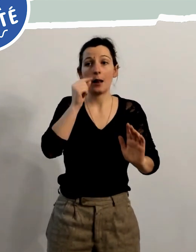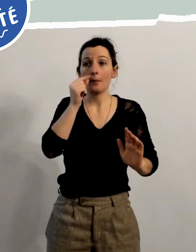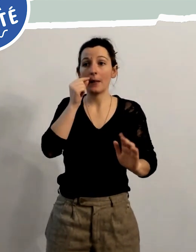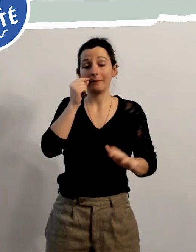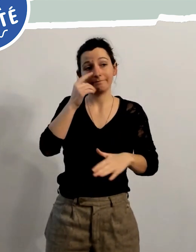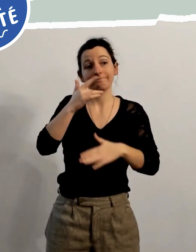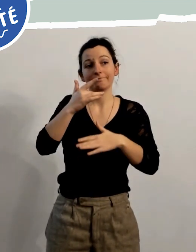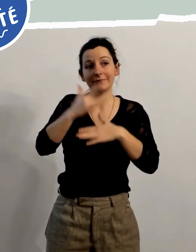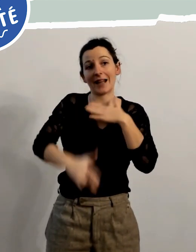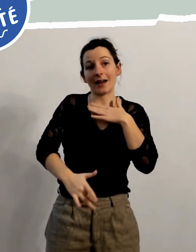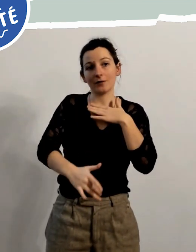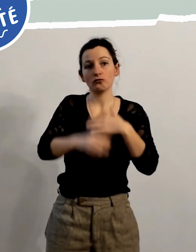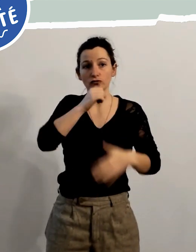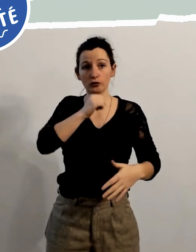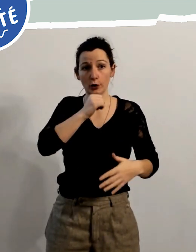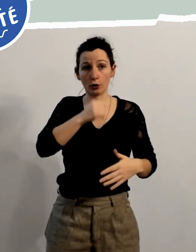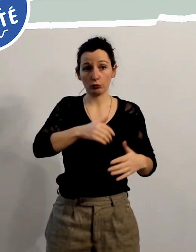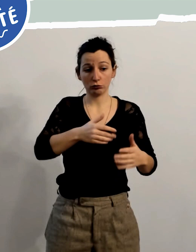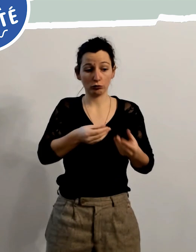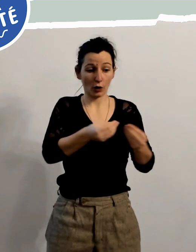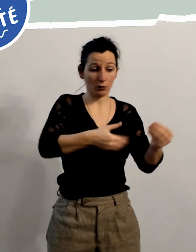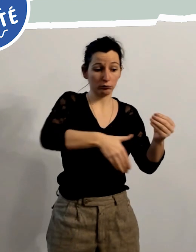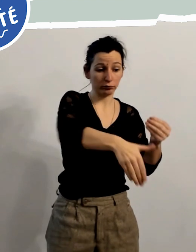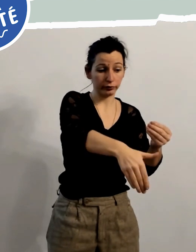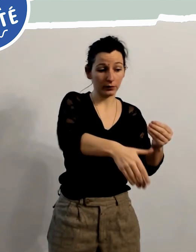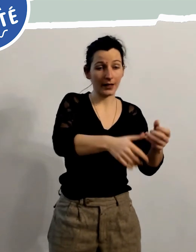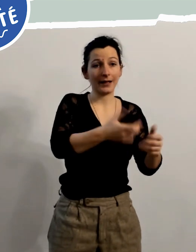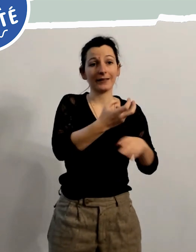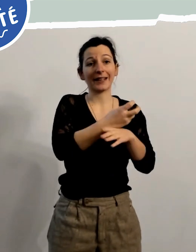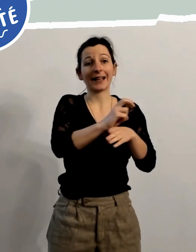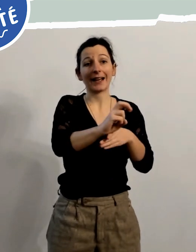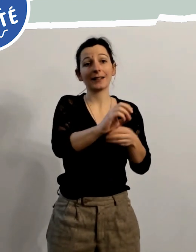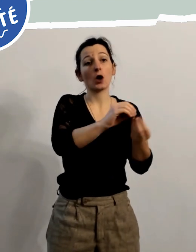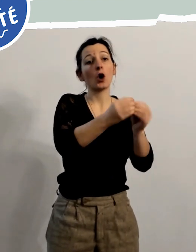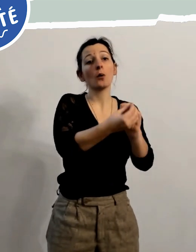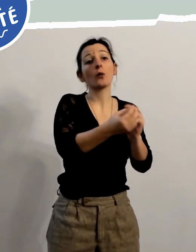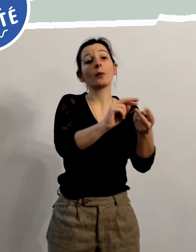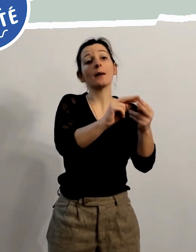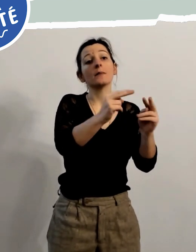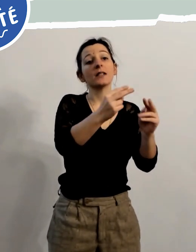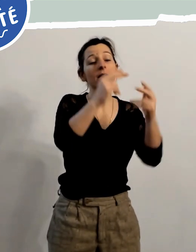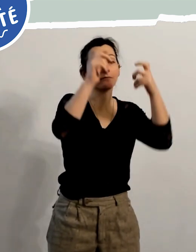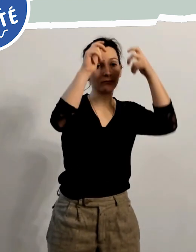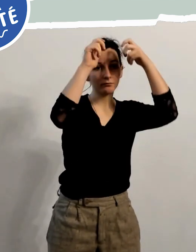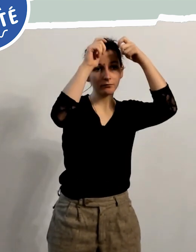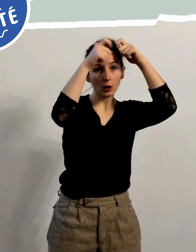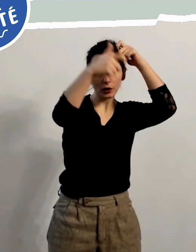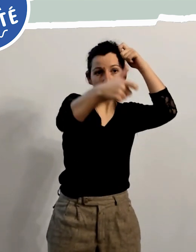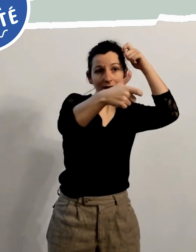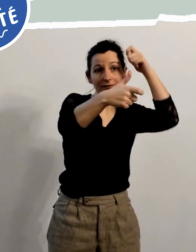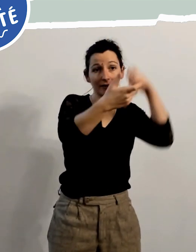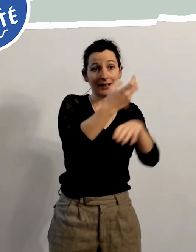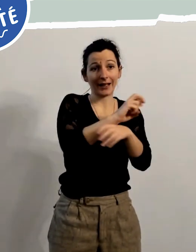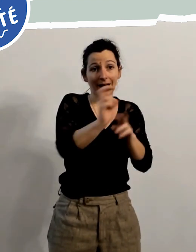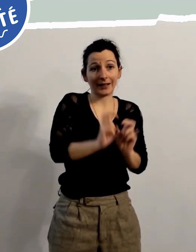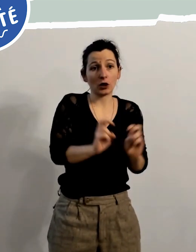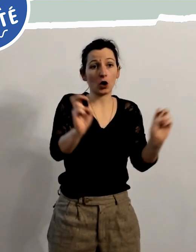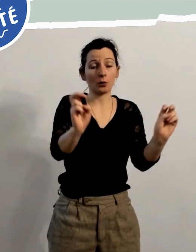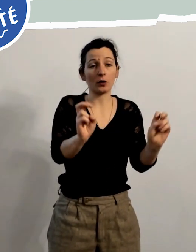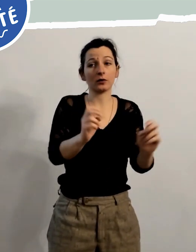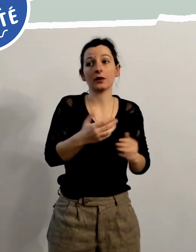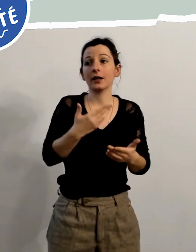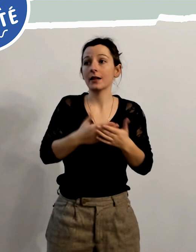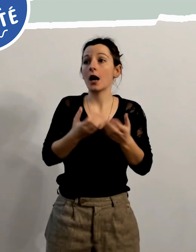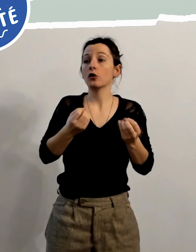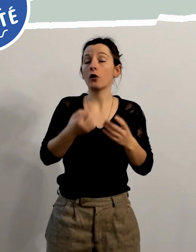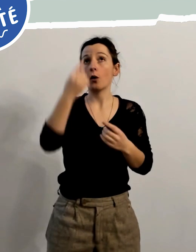âge un petit peu avancé, il y a plus de risques éventuellement de transmission d'anomalies cognitive au niveau de la descendance. Et c'est important, si c'est un message, on dit